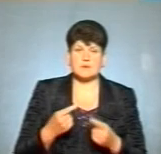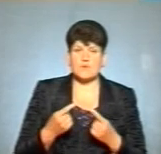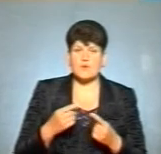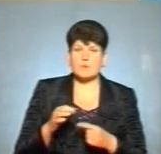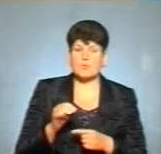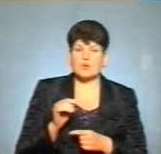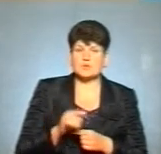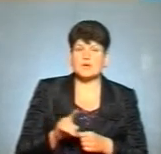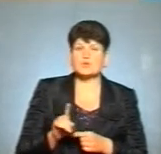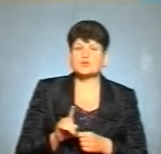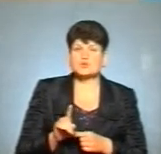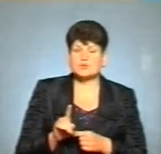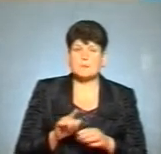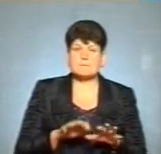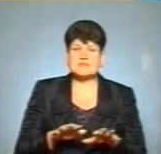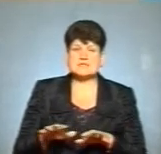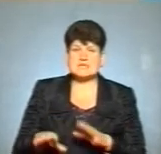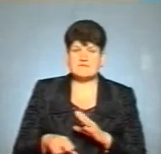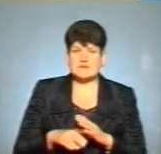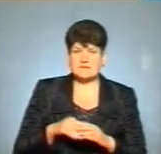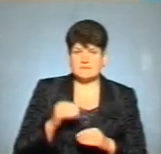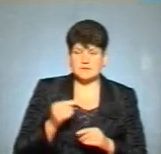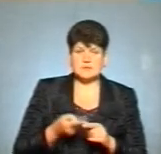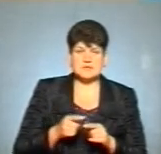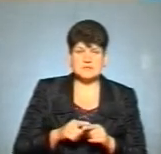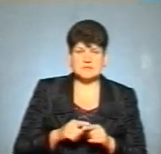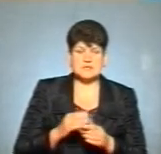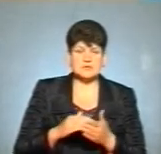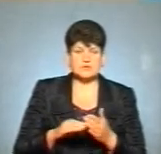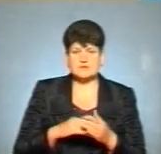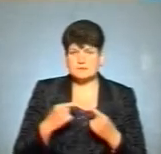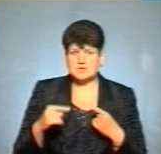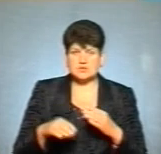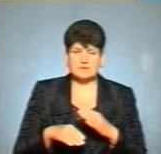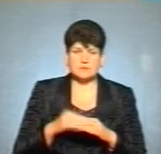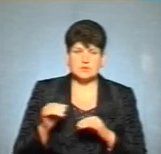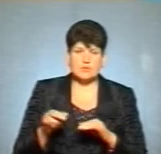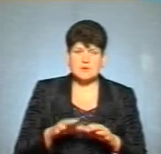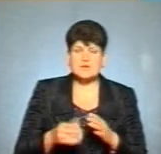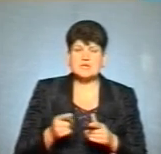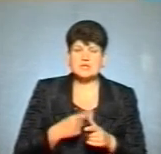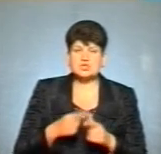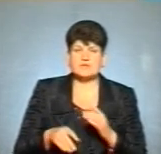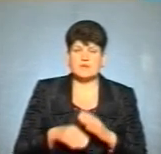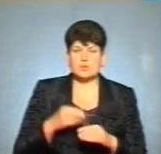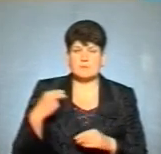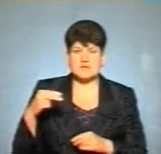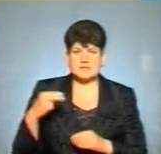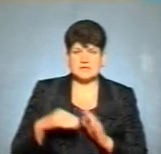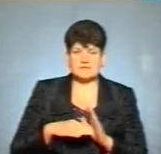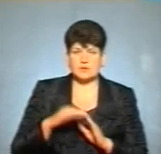що місцеві вибори – це зовсім інша виборча кампанія, ніж виборів президента України чи Верховної Ради. Так,